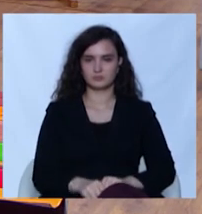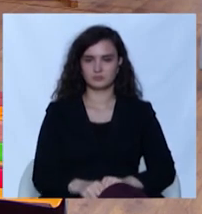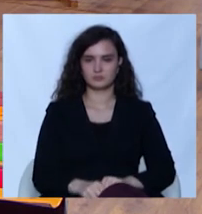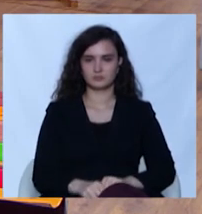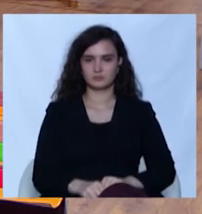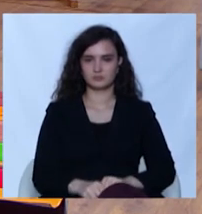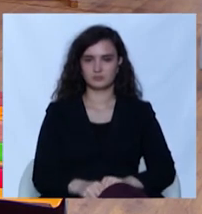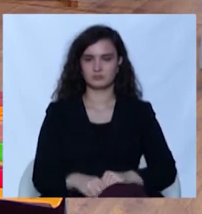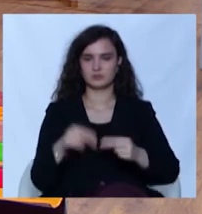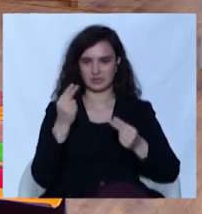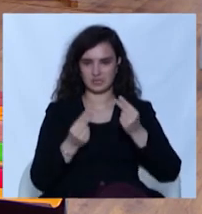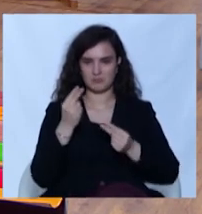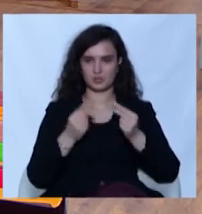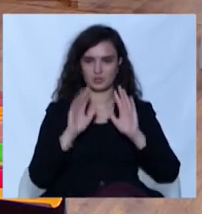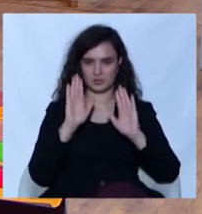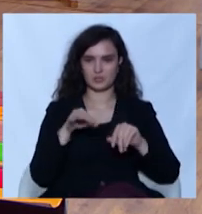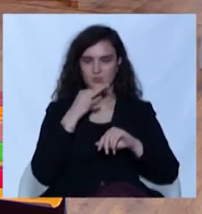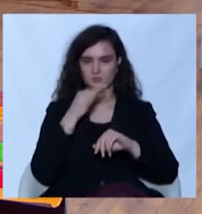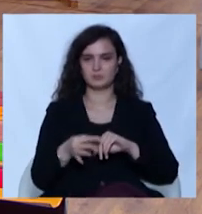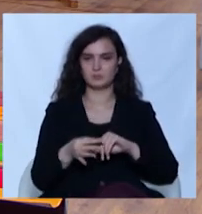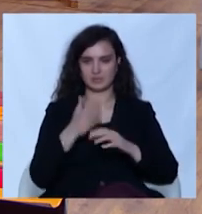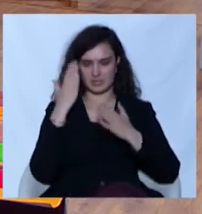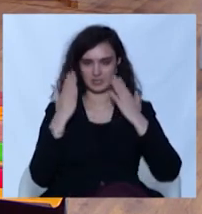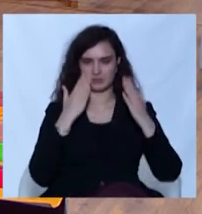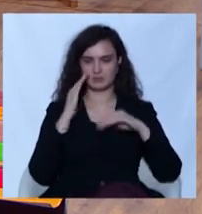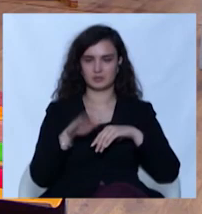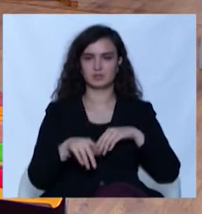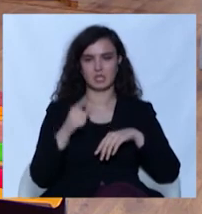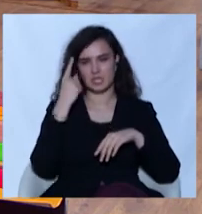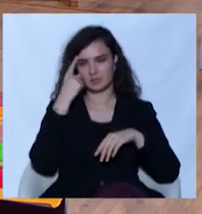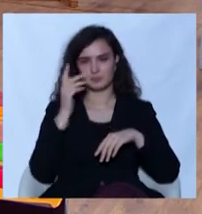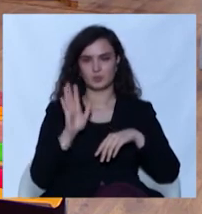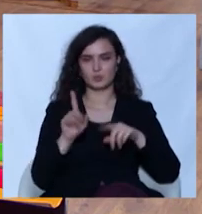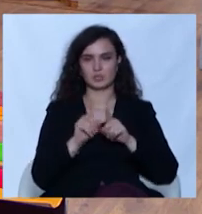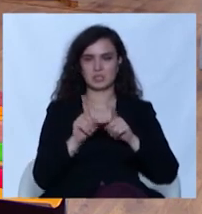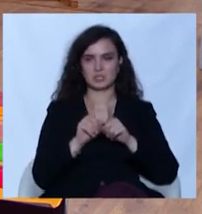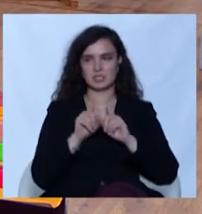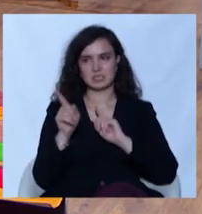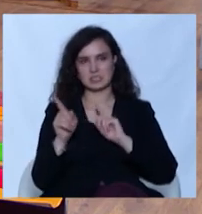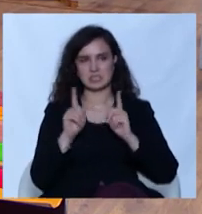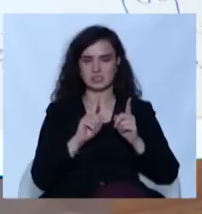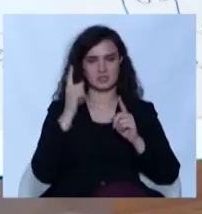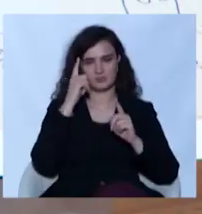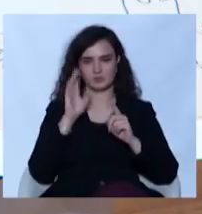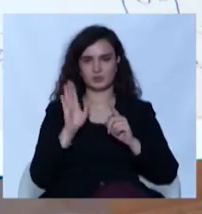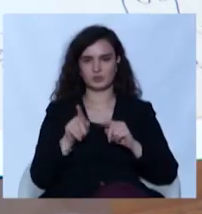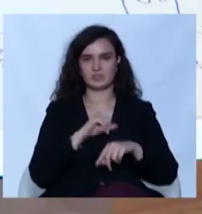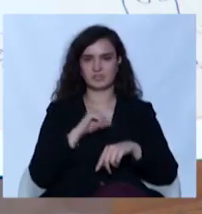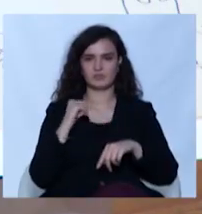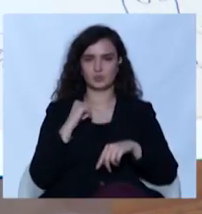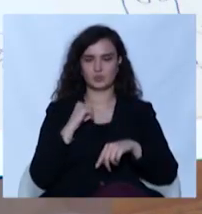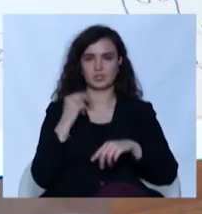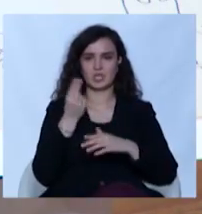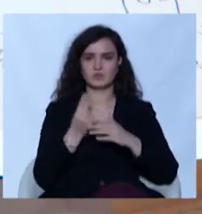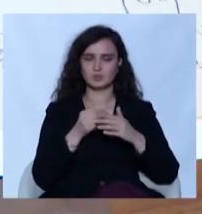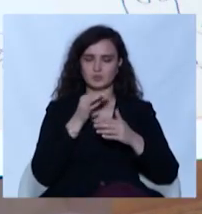ითამაშეთ, კიდევ ერთხელ გეუბნებით. გაერთეთ, არიფიქროთ ესე თუ ისე. აი თქვენ თვითონ ვიქვე